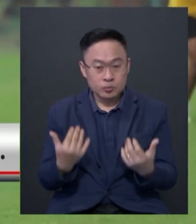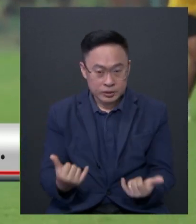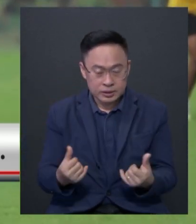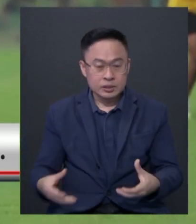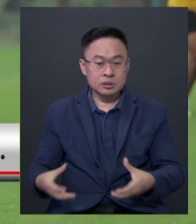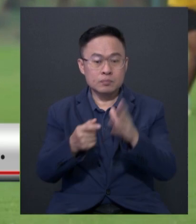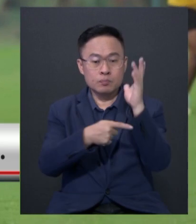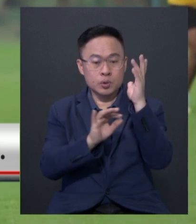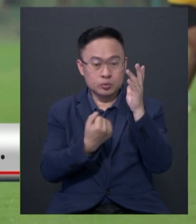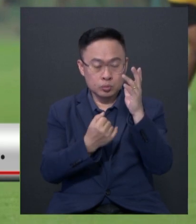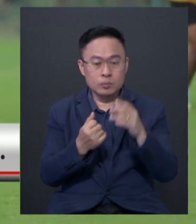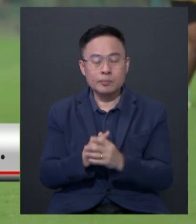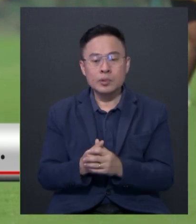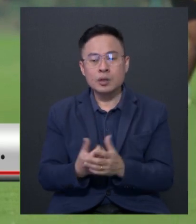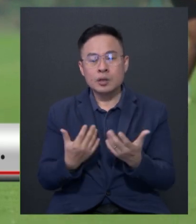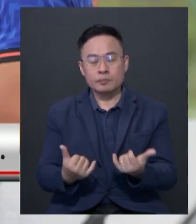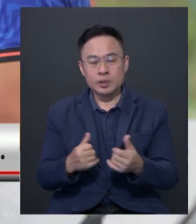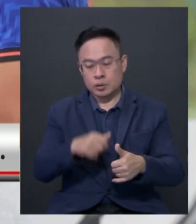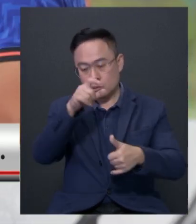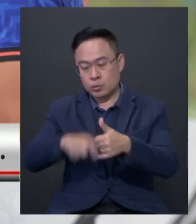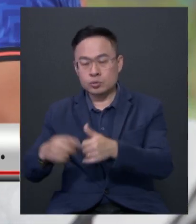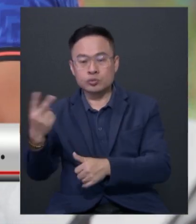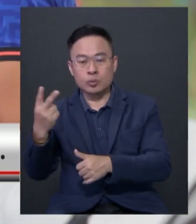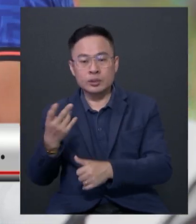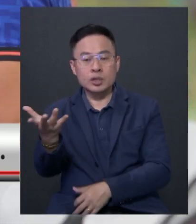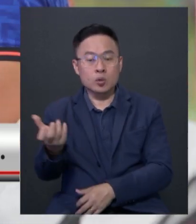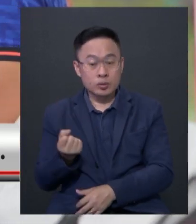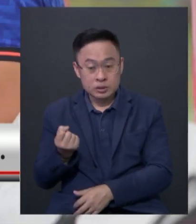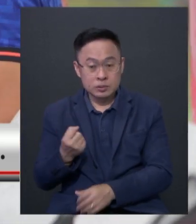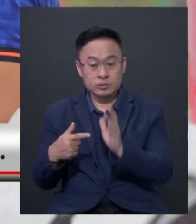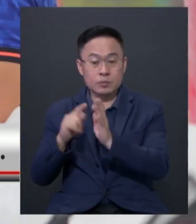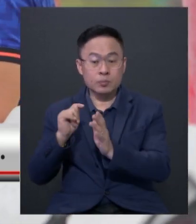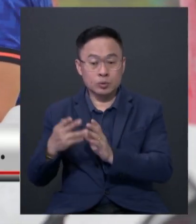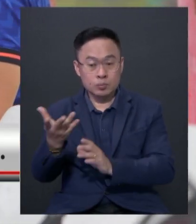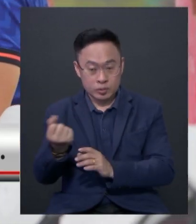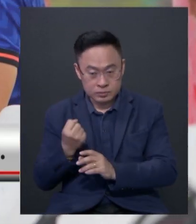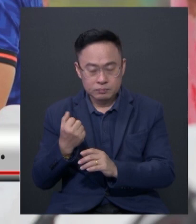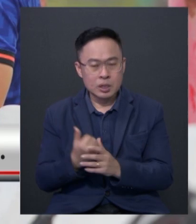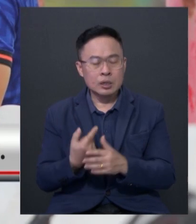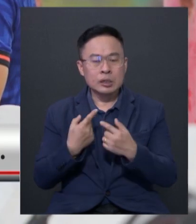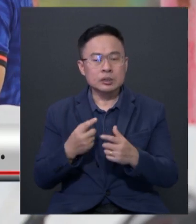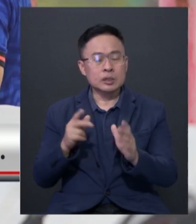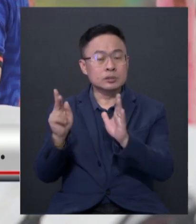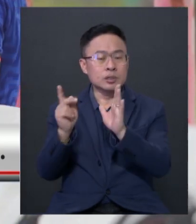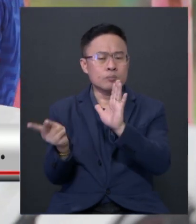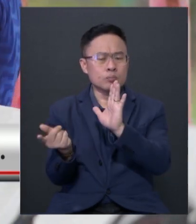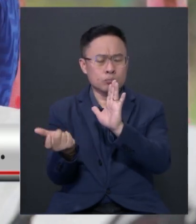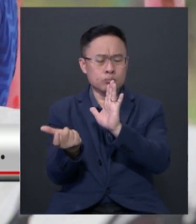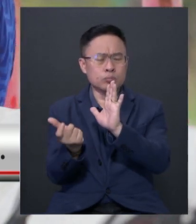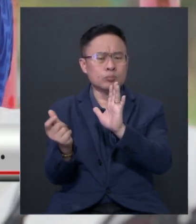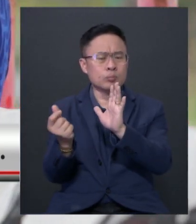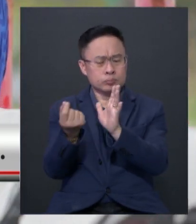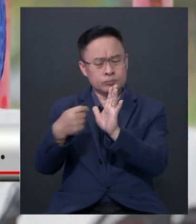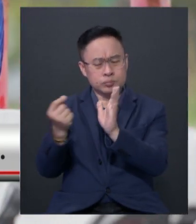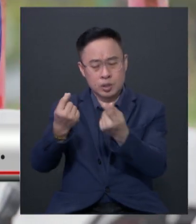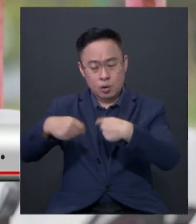ที่ยืมตัวมาจาก BG แล้วก็ไม่สามารถลงเล่นในเกมนี้ได้นั่นก็คือชัดชัยบุตรพรมค่ะนายทวารมือหนึ่งของทีมแล้วก็สห